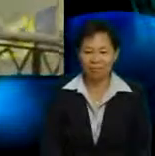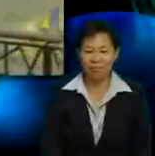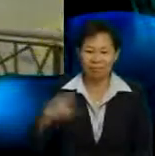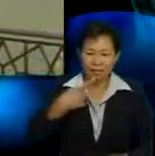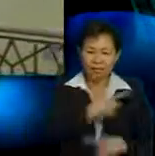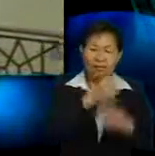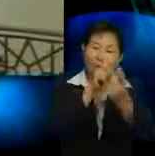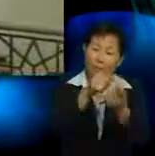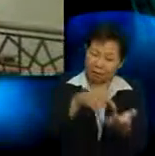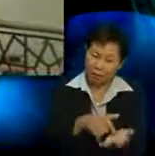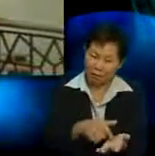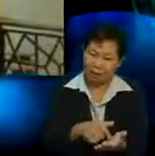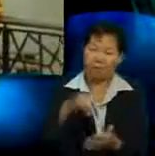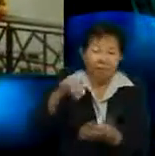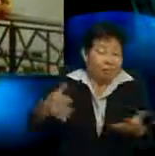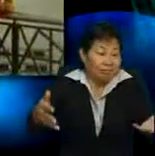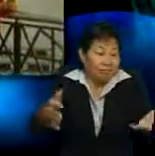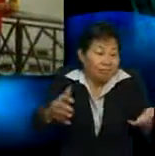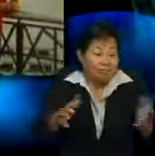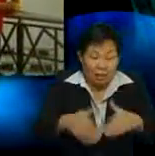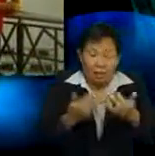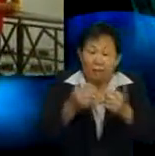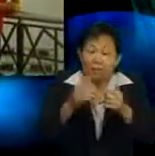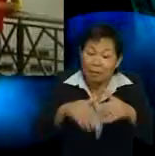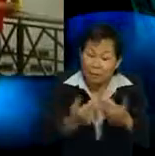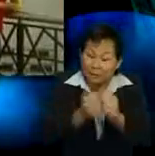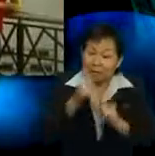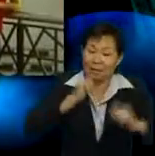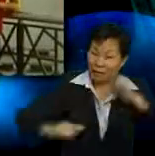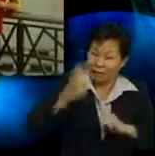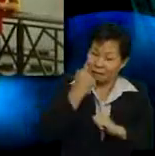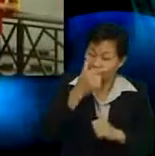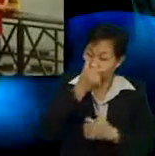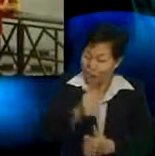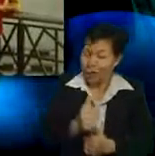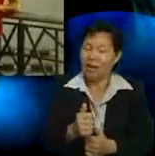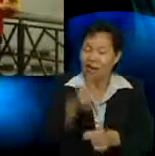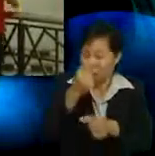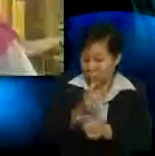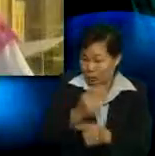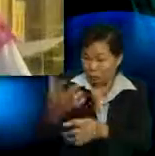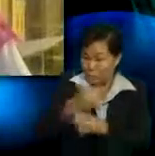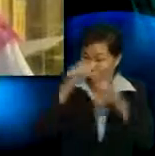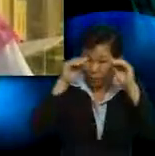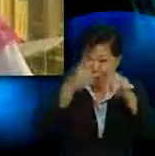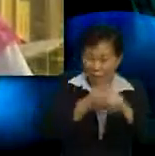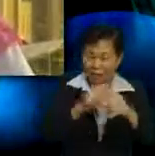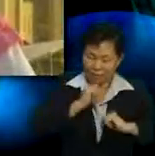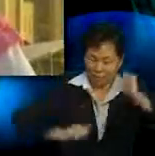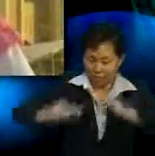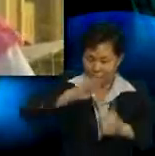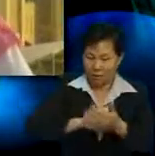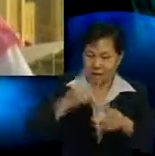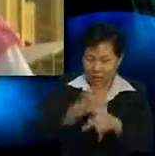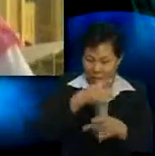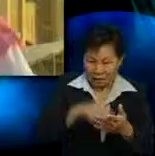Kita bertemu lagi kawan-kawan. Ha, bagaimana dengan kisah sketsa tadi? Menarik kan? Tentu kawan-kawan dapat pengajaran daripada sketsa tadi. Kali ini kita